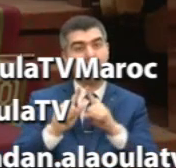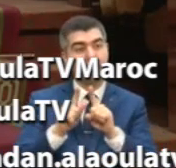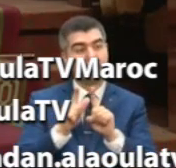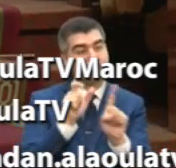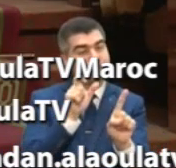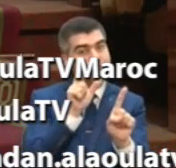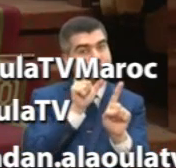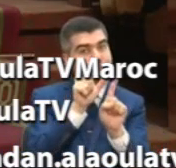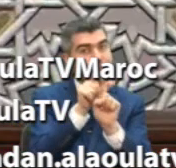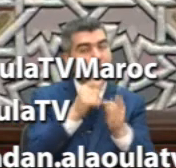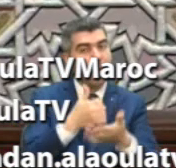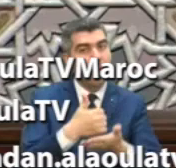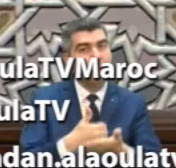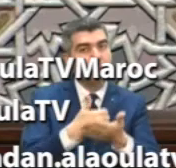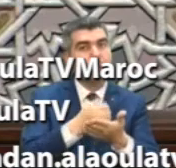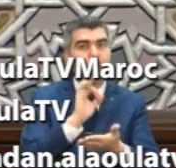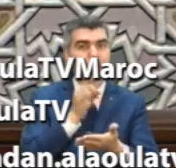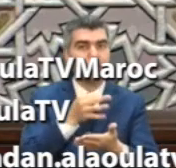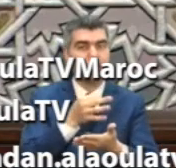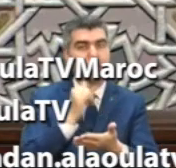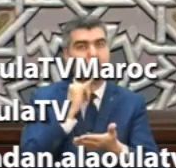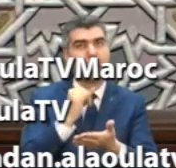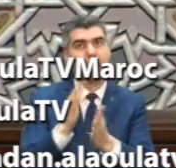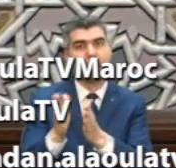حتى يتسنى لهم. شكرا.